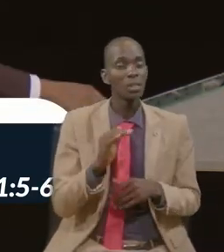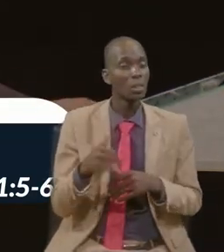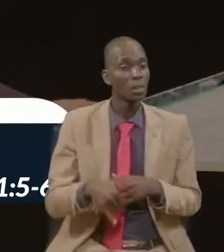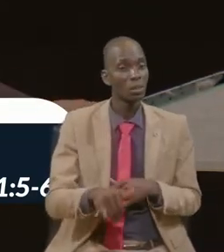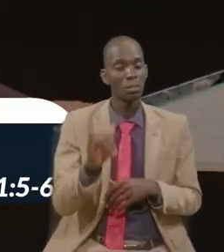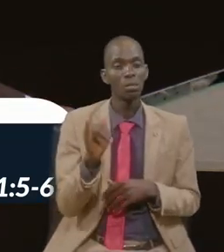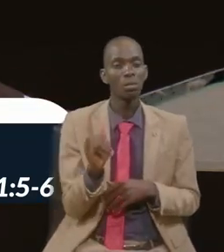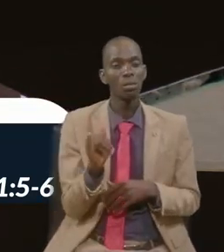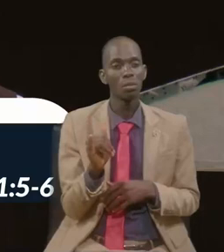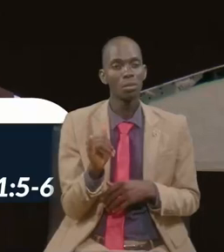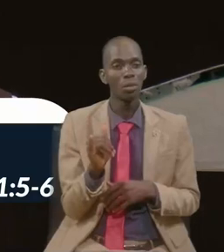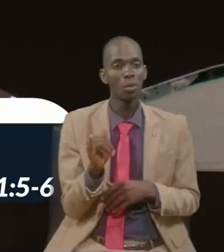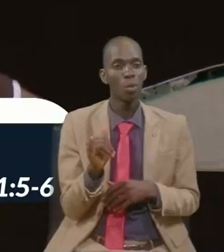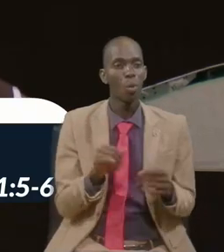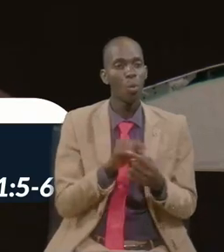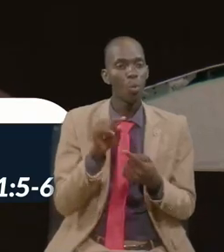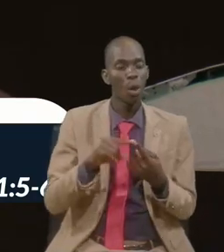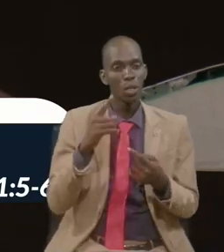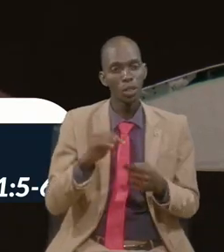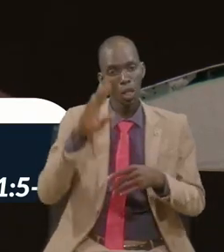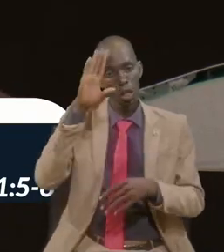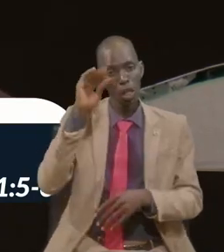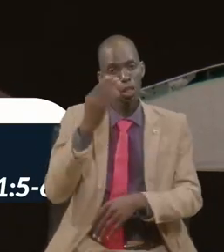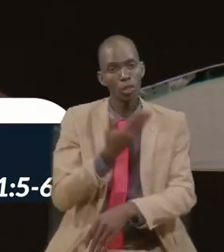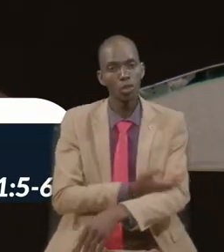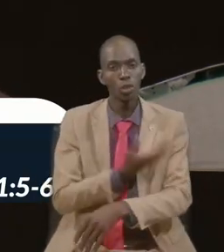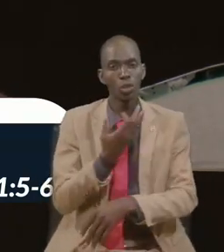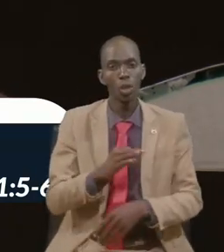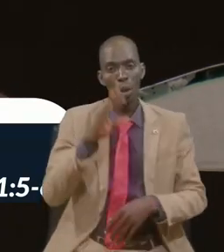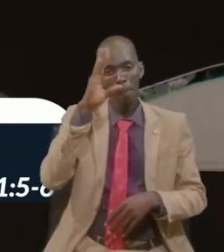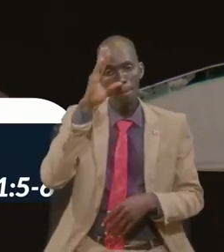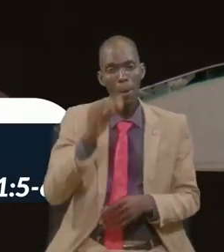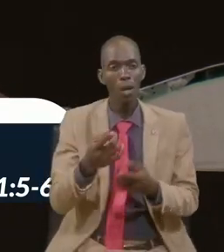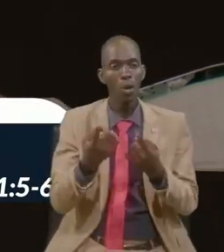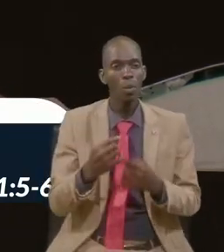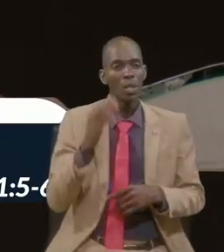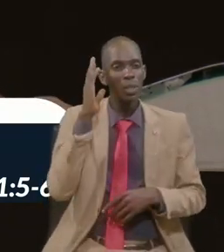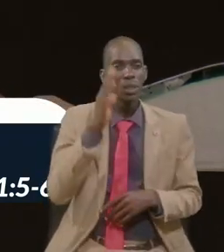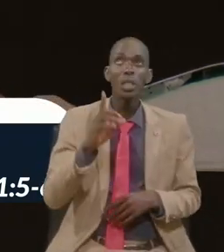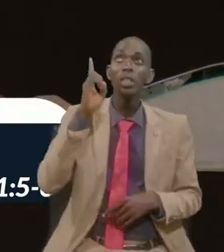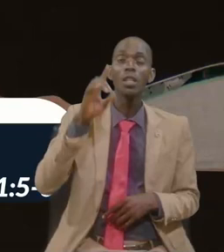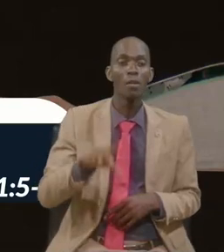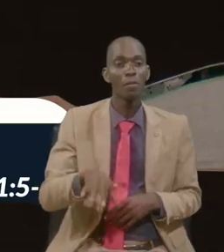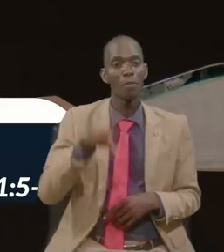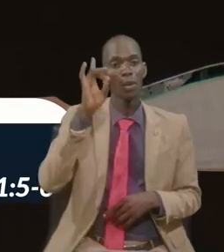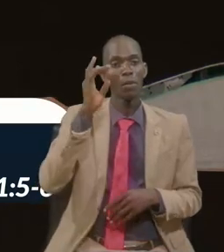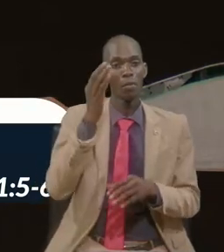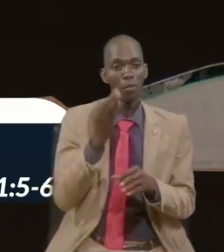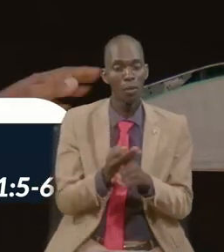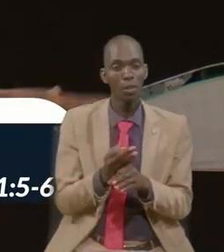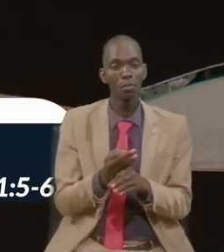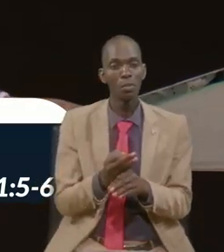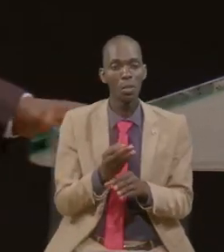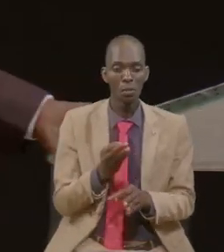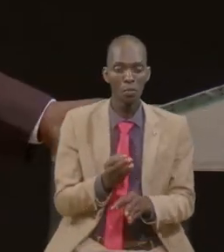justice. Mais quand le Fils de l'homme viendra, trouvera-t-il la foi sur